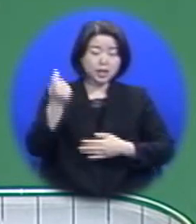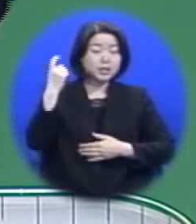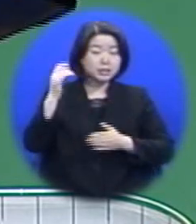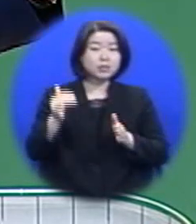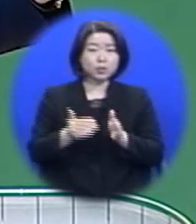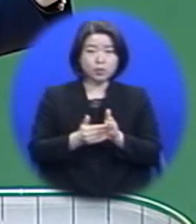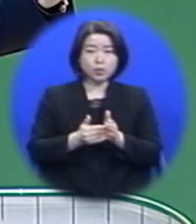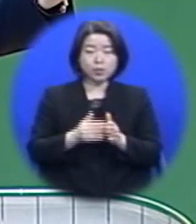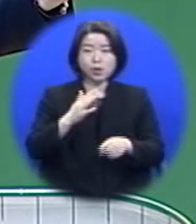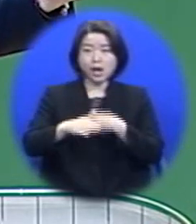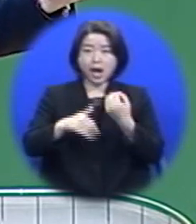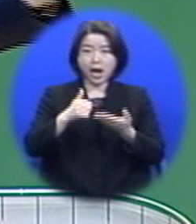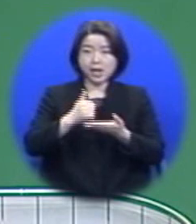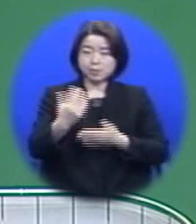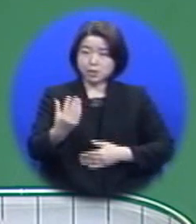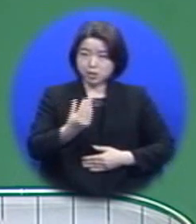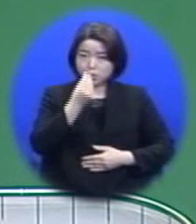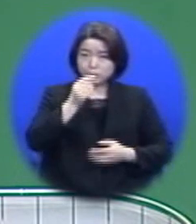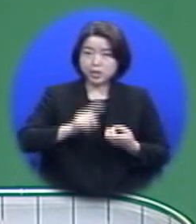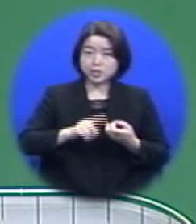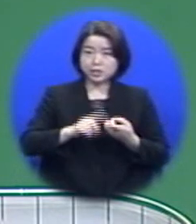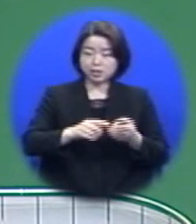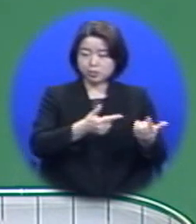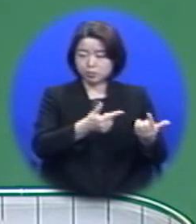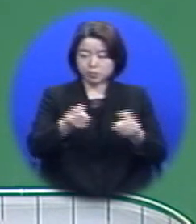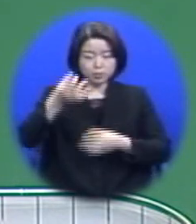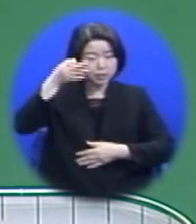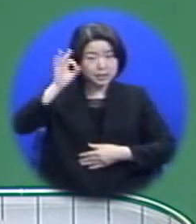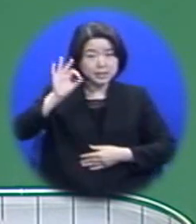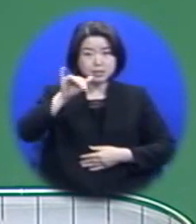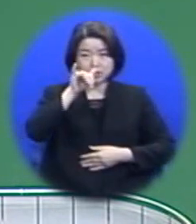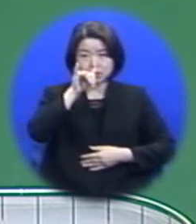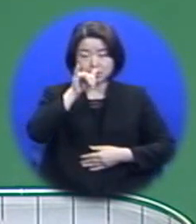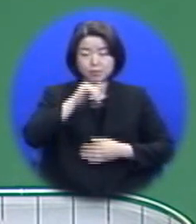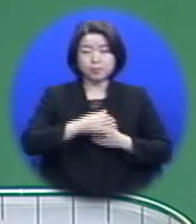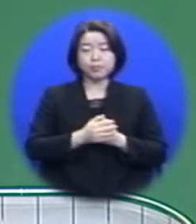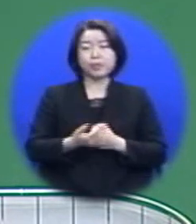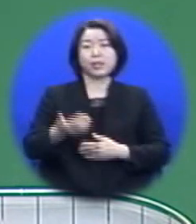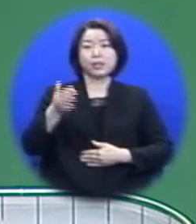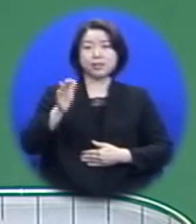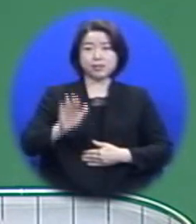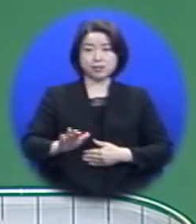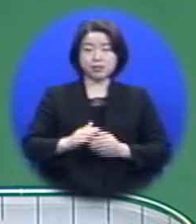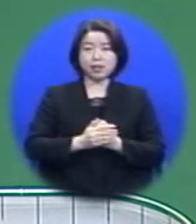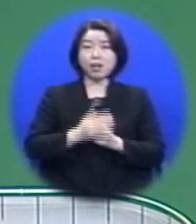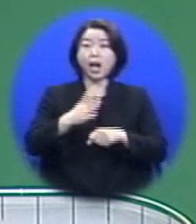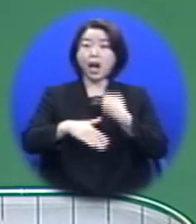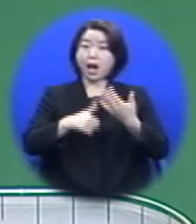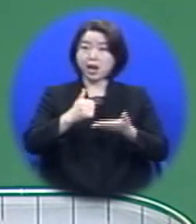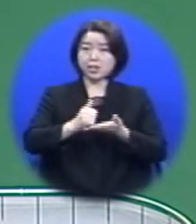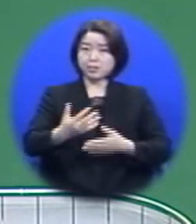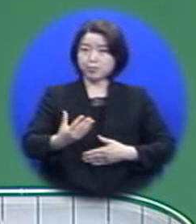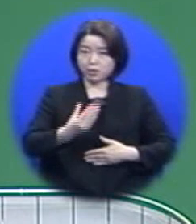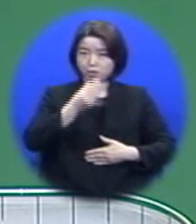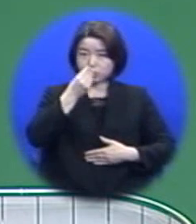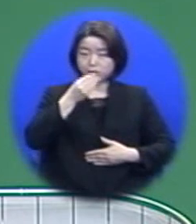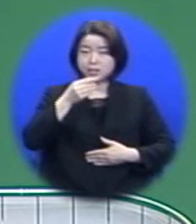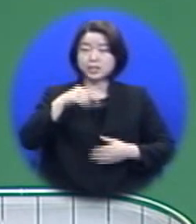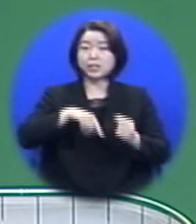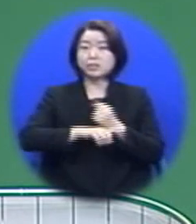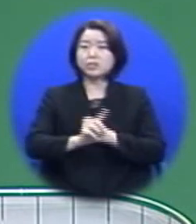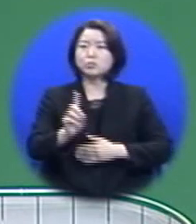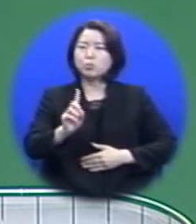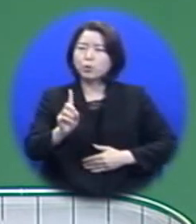하나님이 거룩하시다 것에 대해서는 다 인정하실 겁니다 그런데 그 하나님의 거룩하시다게 무슨